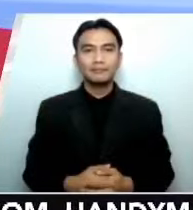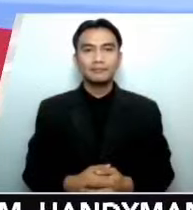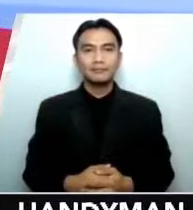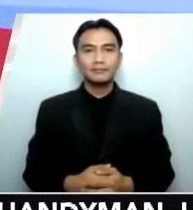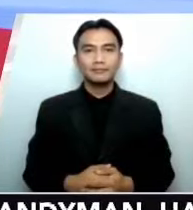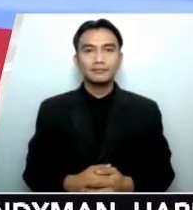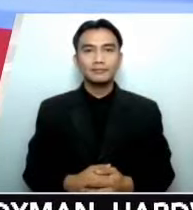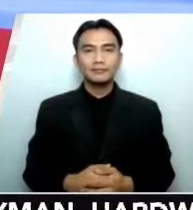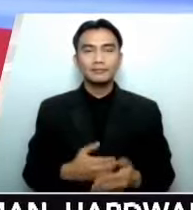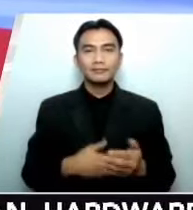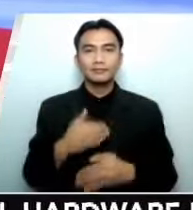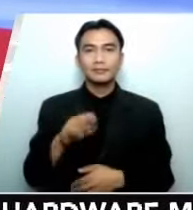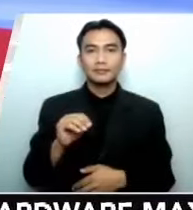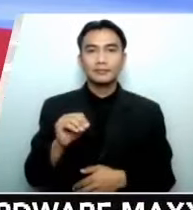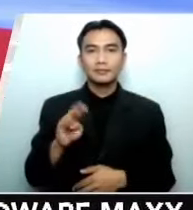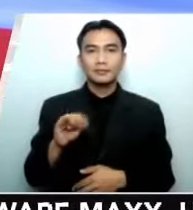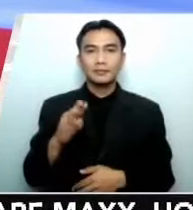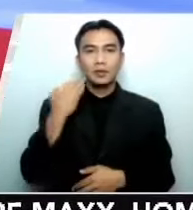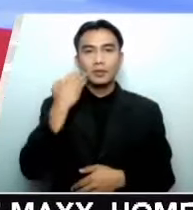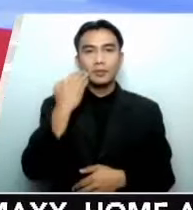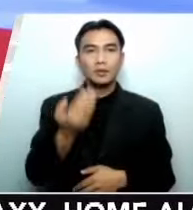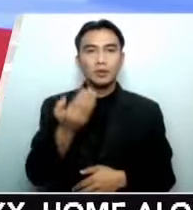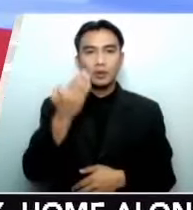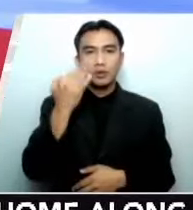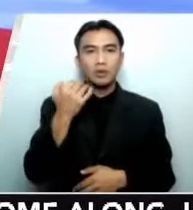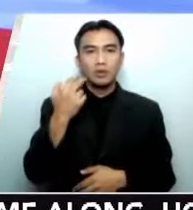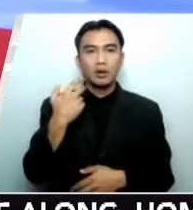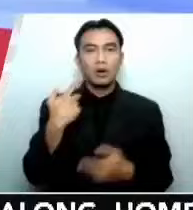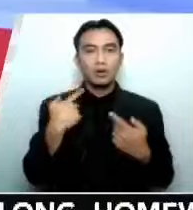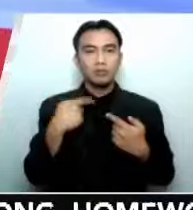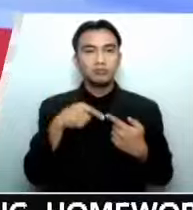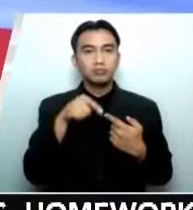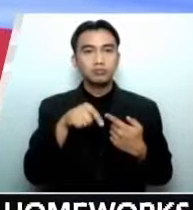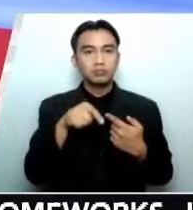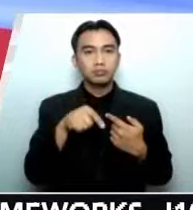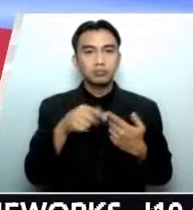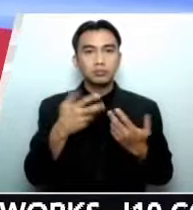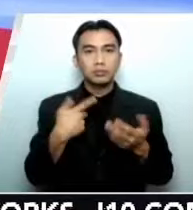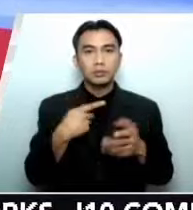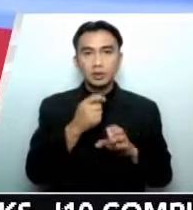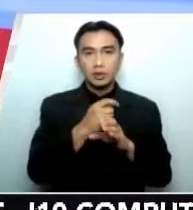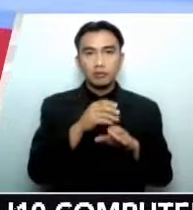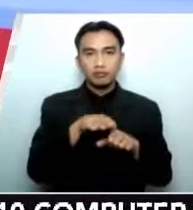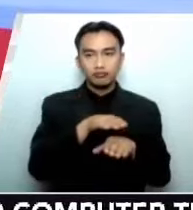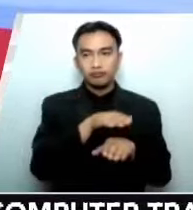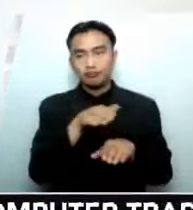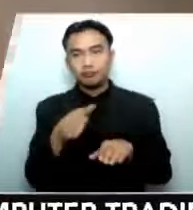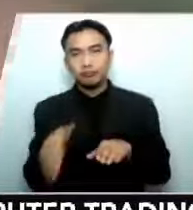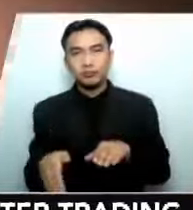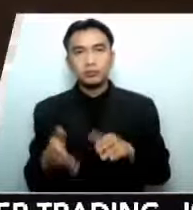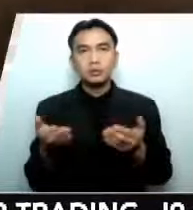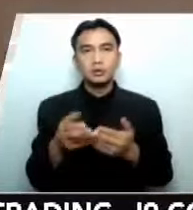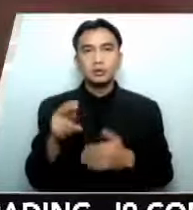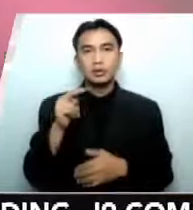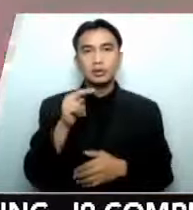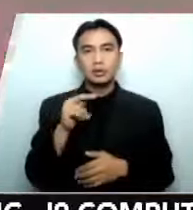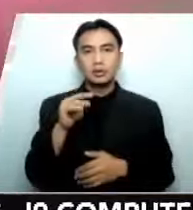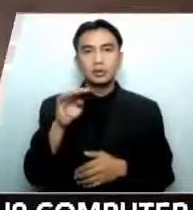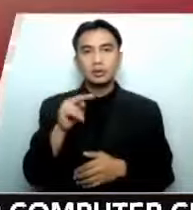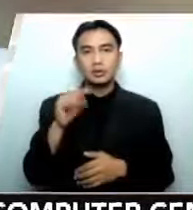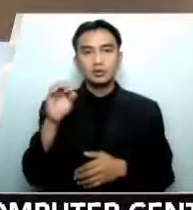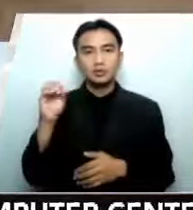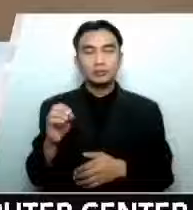14 ang nasawi matapos mahulog sa bangin ng sinasakyan nilang canter truck sa Mabinay, Negros Oriental. Ayon sa lokal na